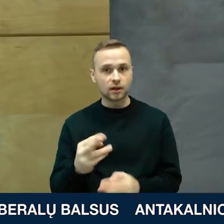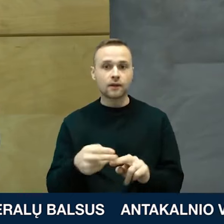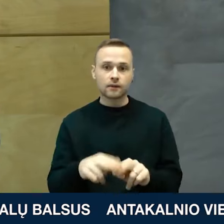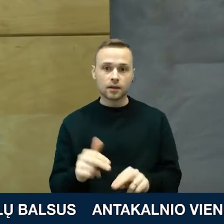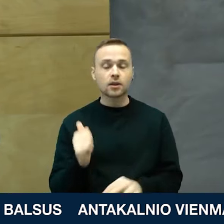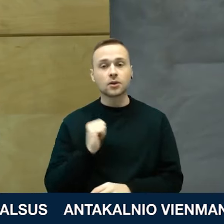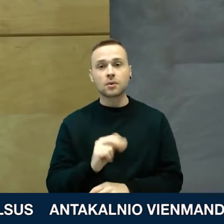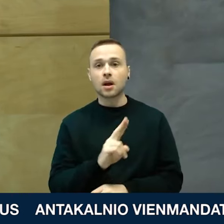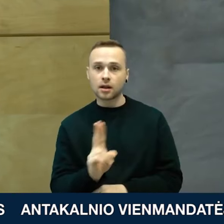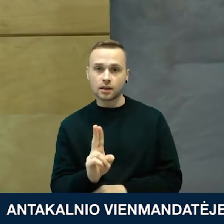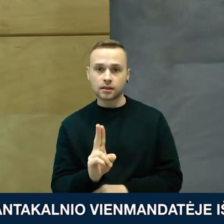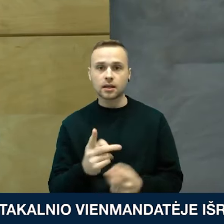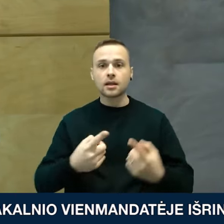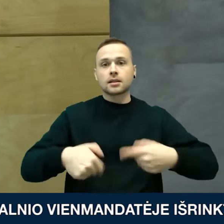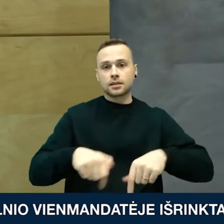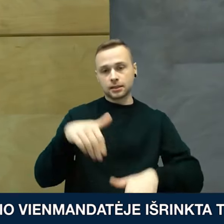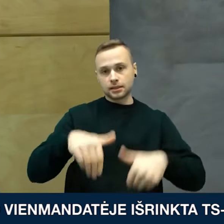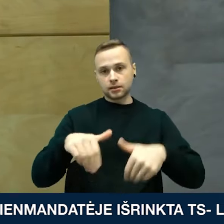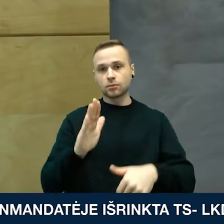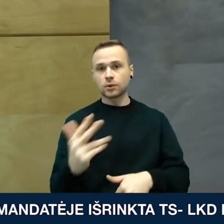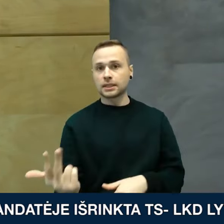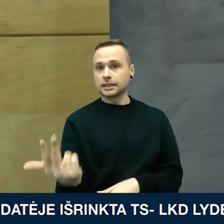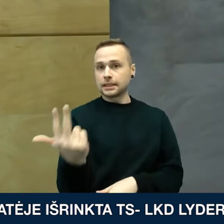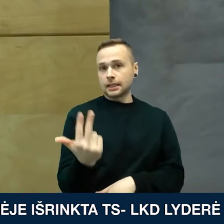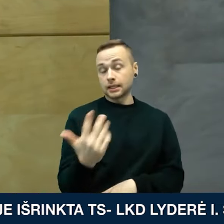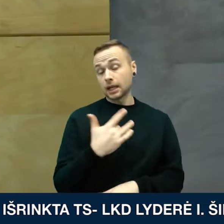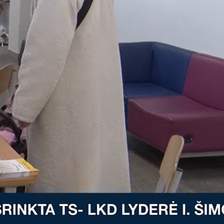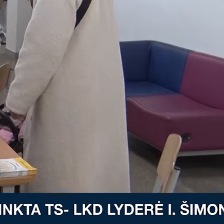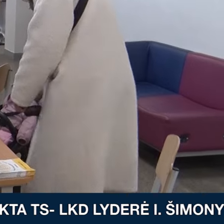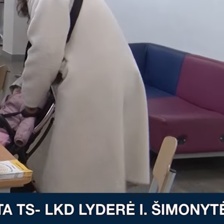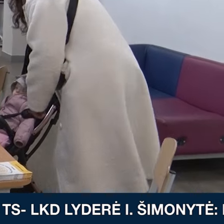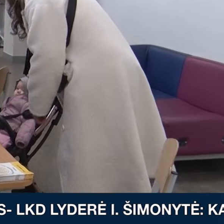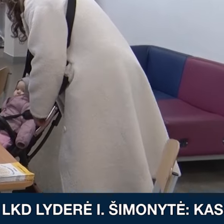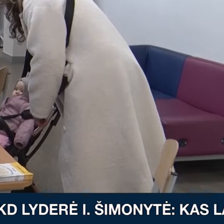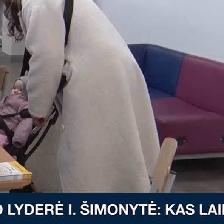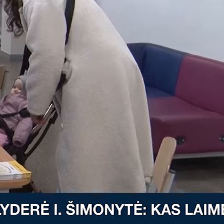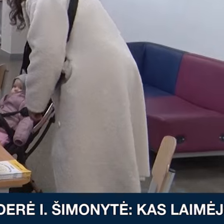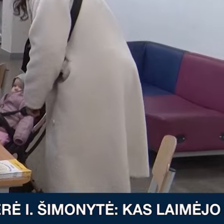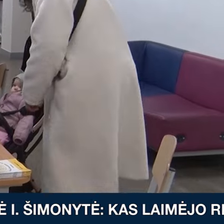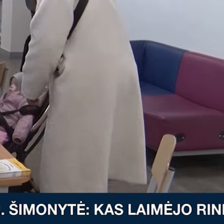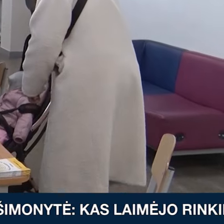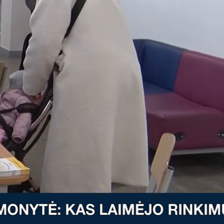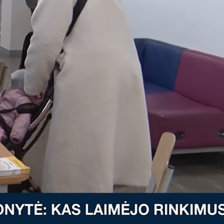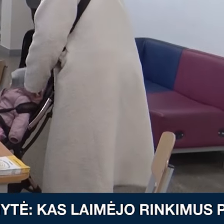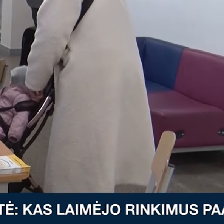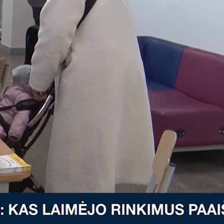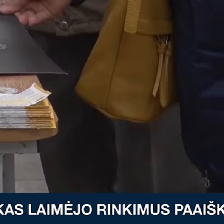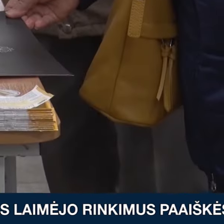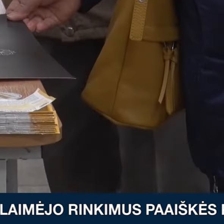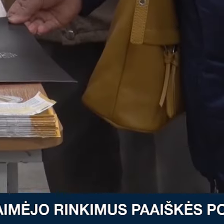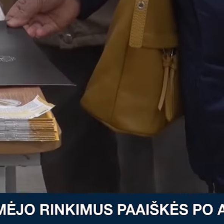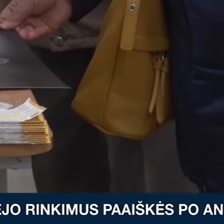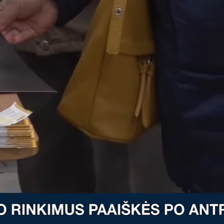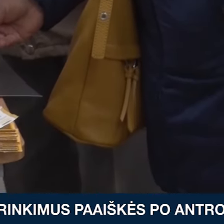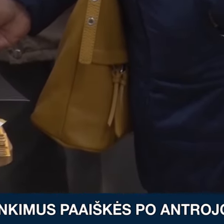apygardos biuletenyje ras 3 kandidatus, nors įprastai randa 2. Visur kitur bus antrasis turas. Šešiose